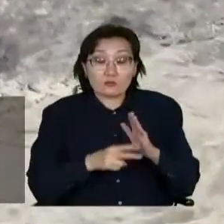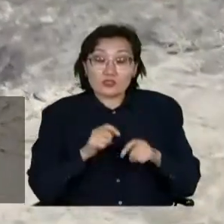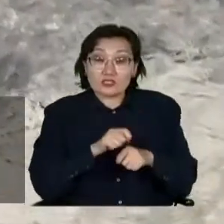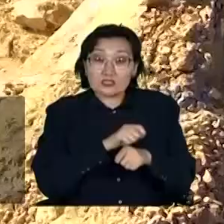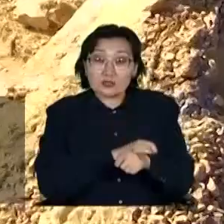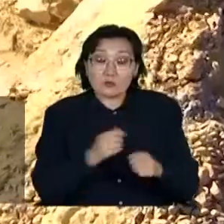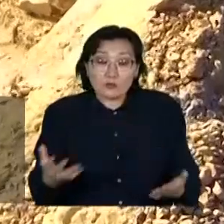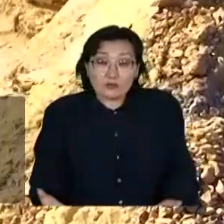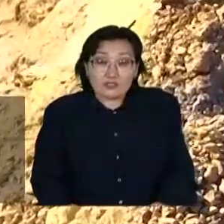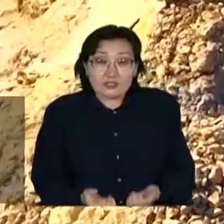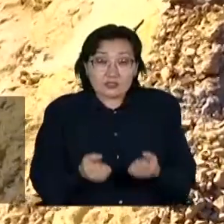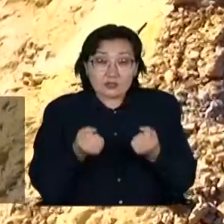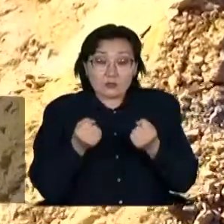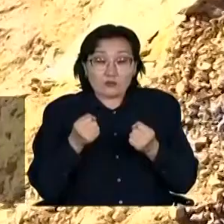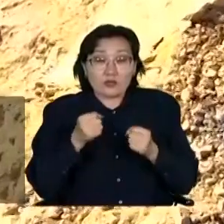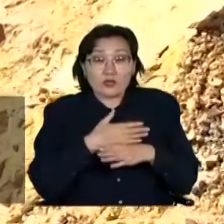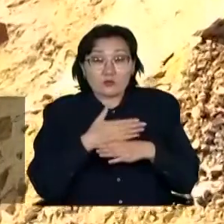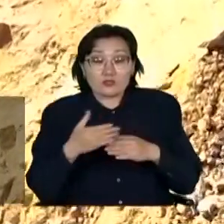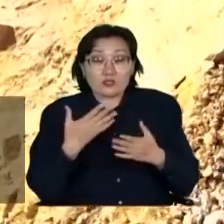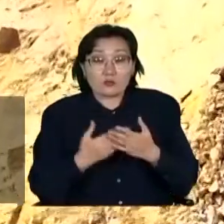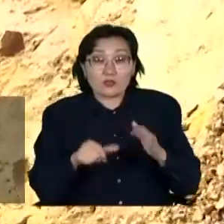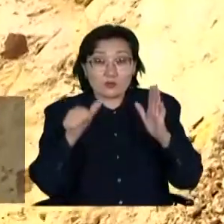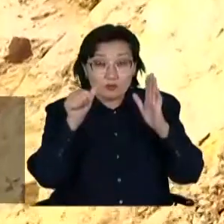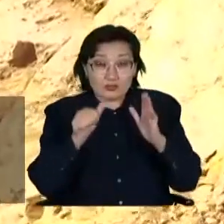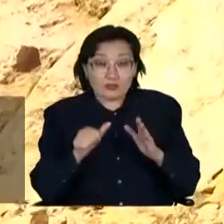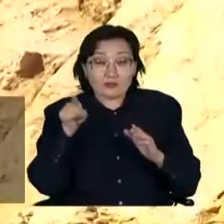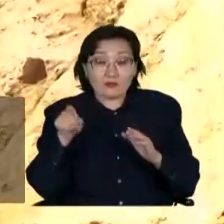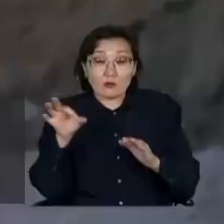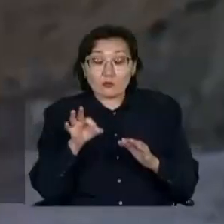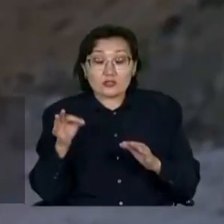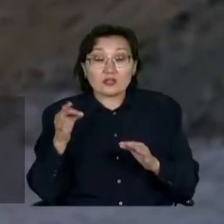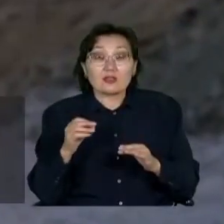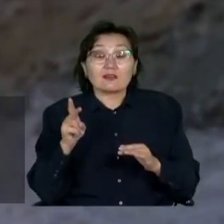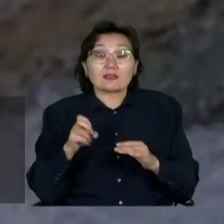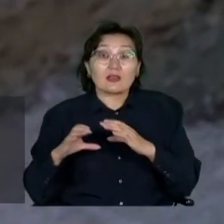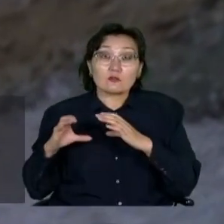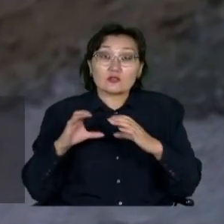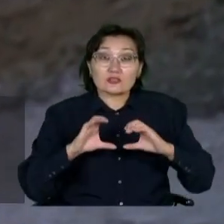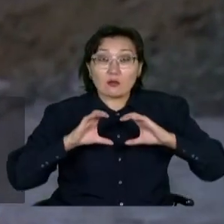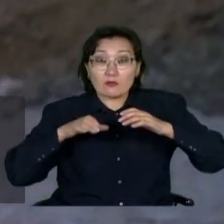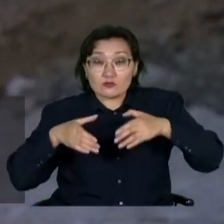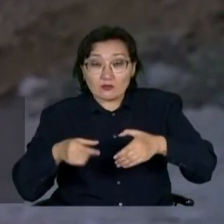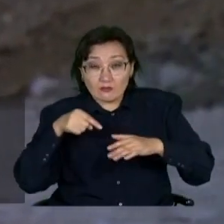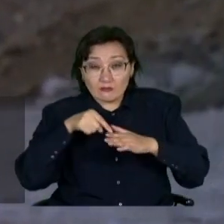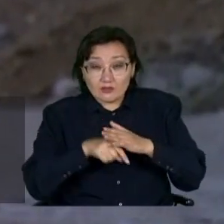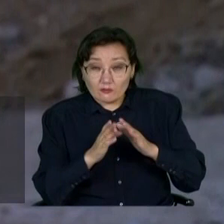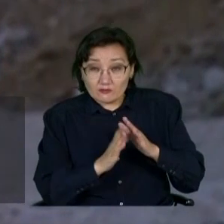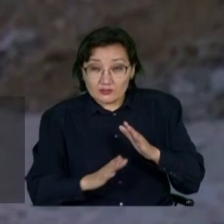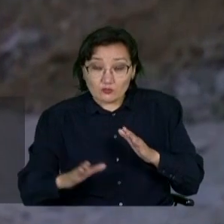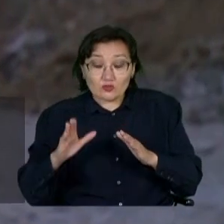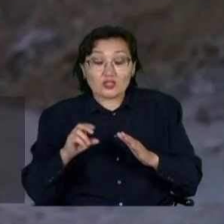и подняли на поверхность спустя почти полгода с того момента, как автобус с людьми провалился в воронку старой